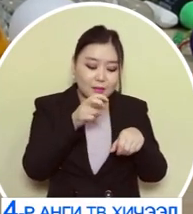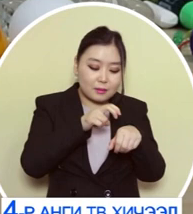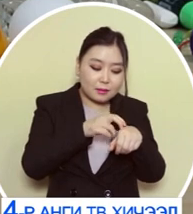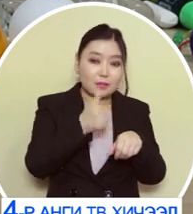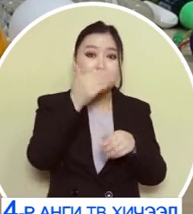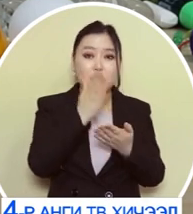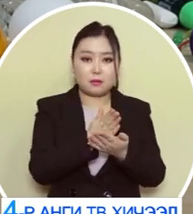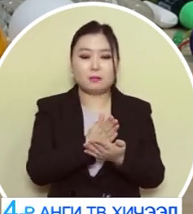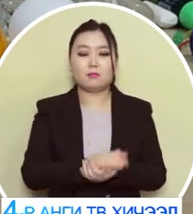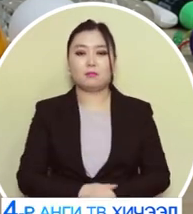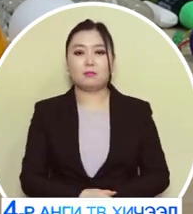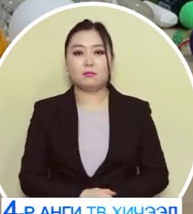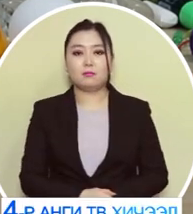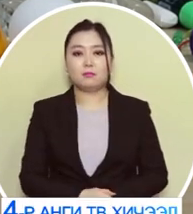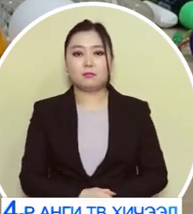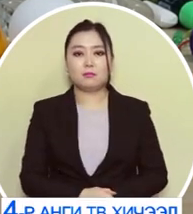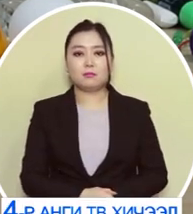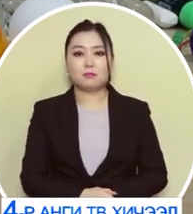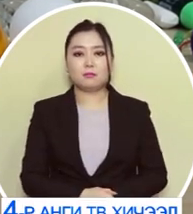чимайлайық, осыны тексерейік.